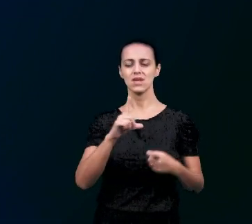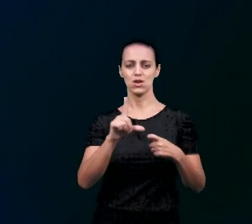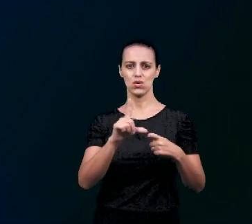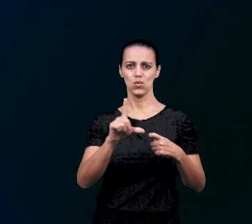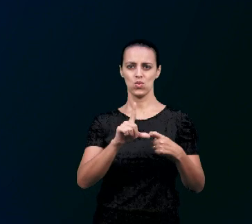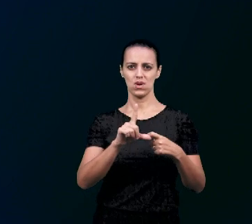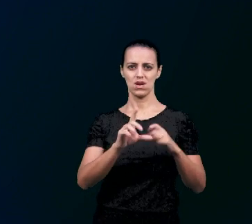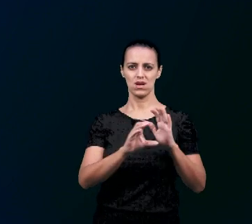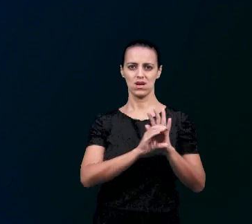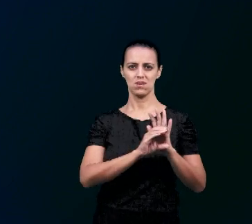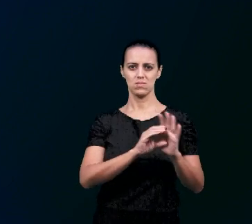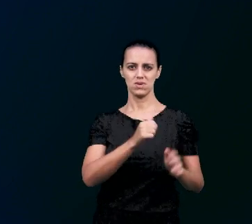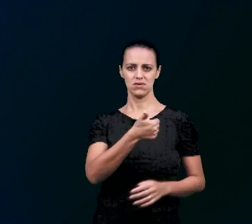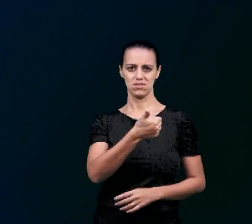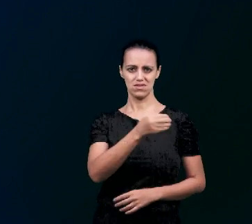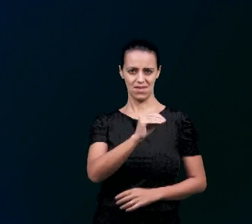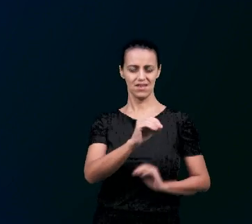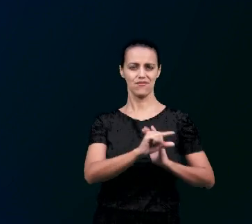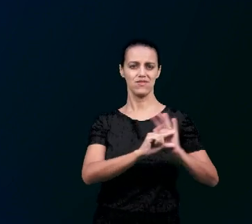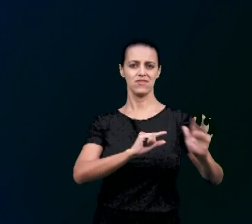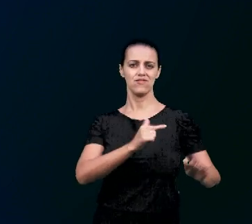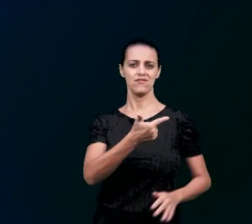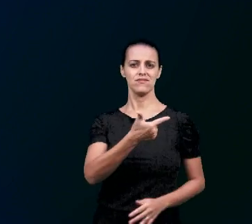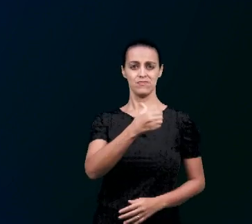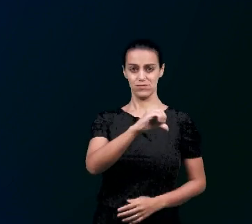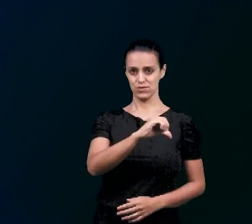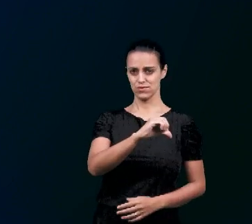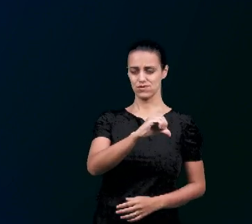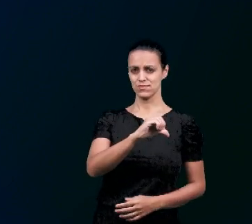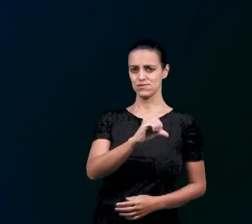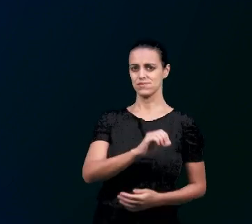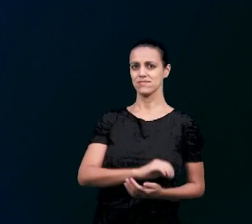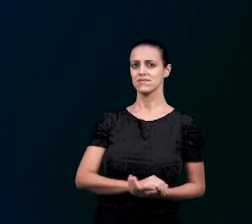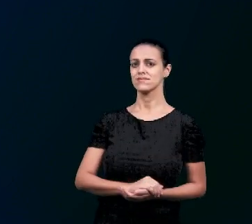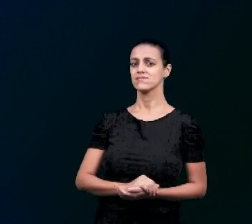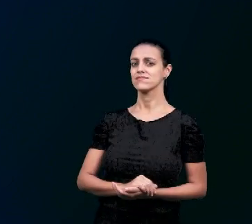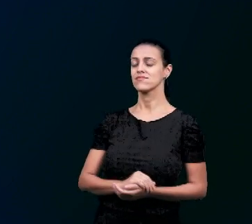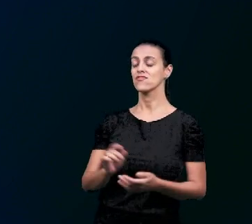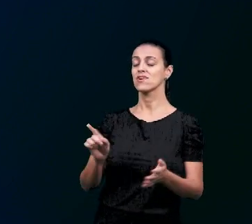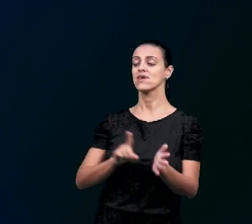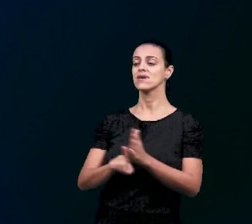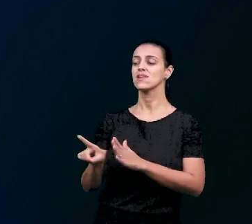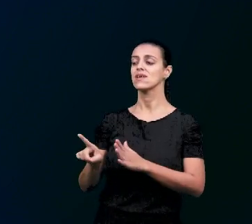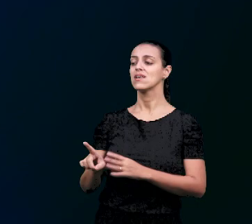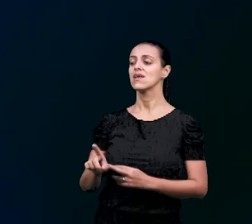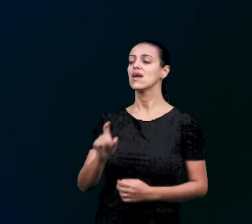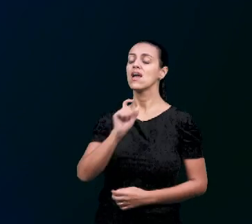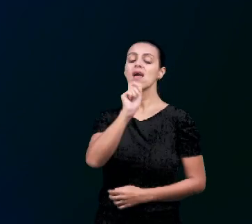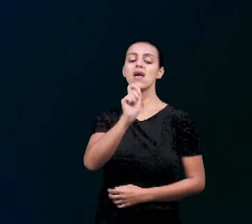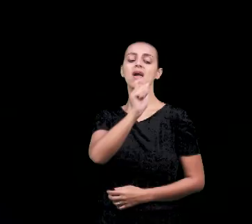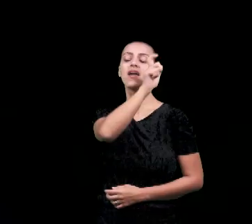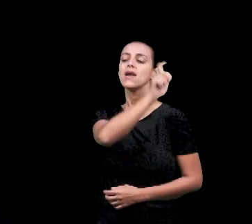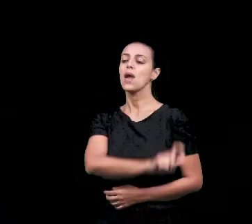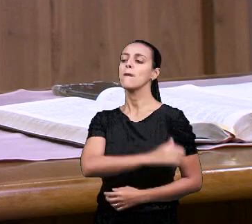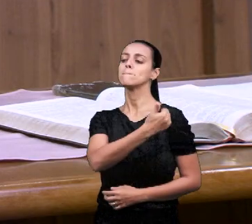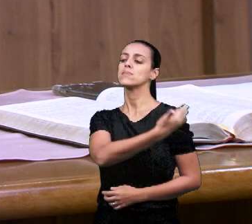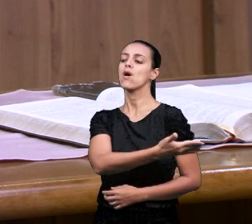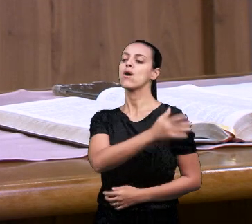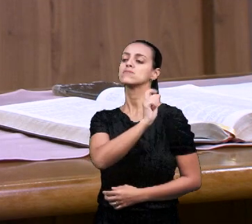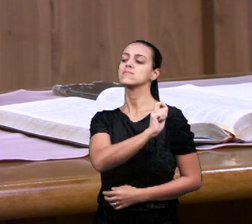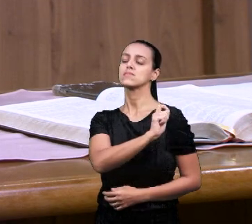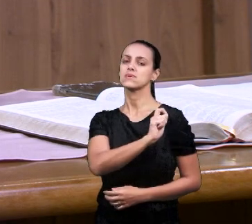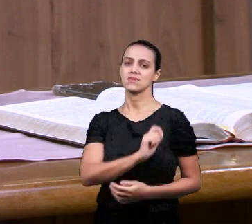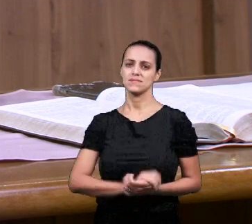dans Luc, chapitre 10, verset 29, qui dit, Et qui est mon